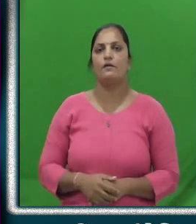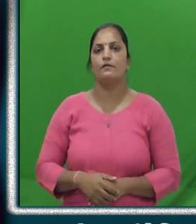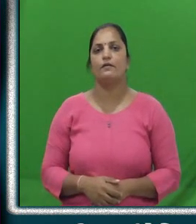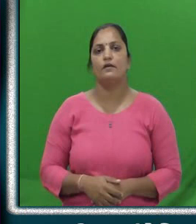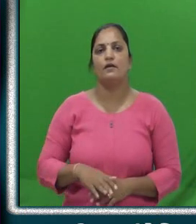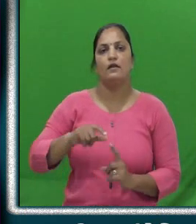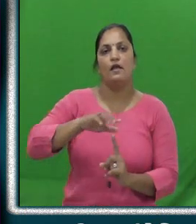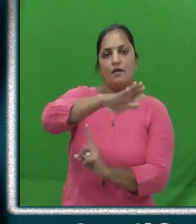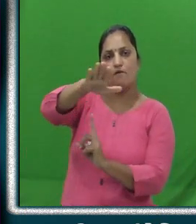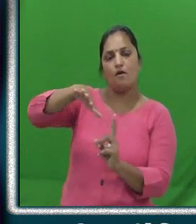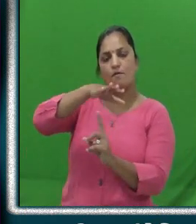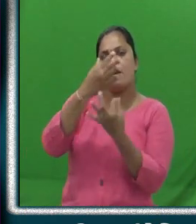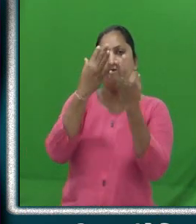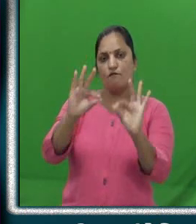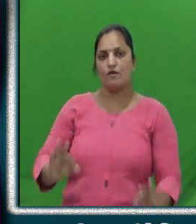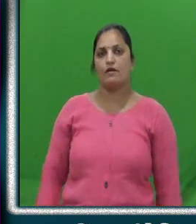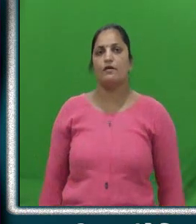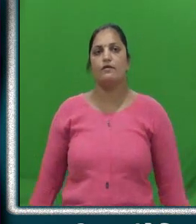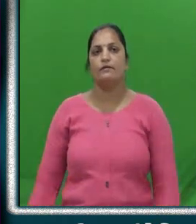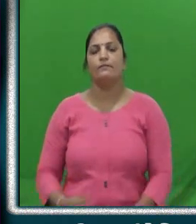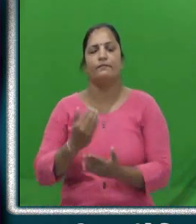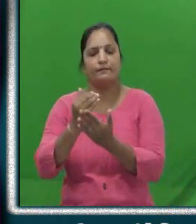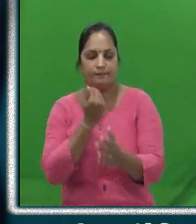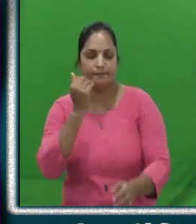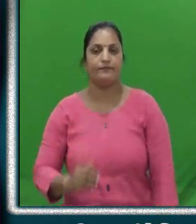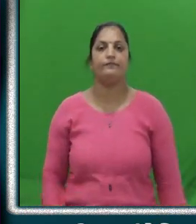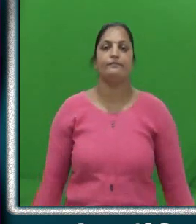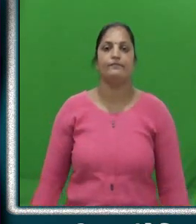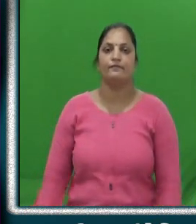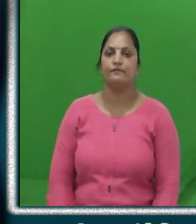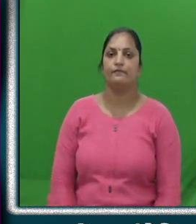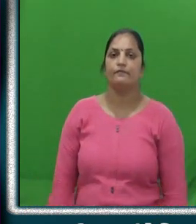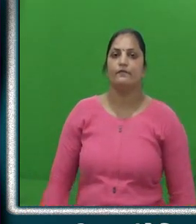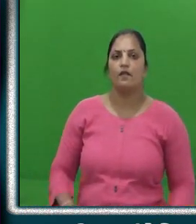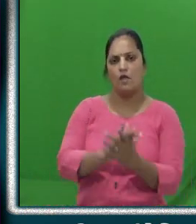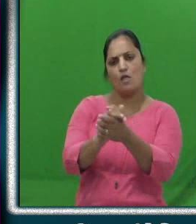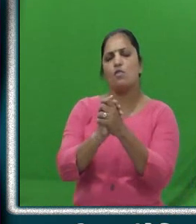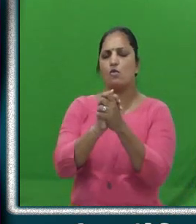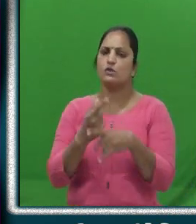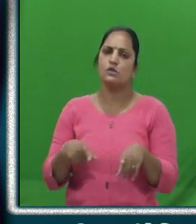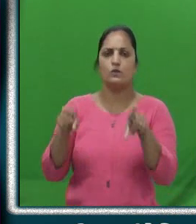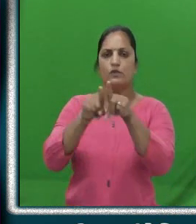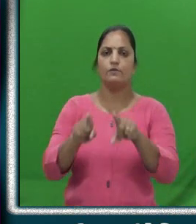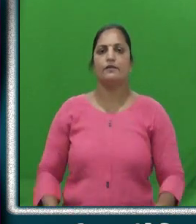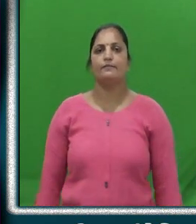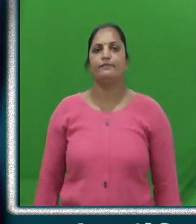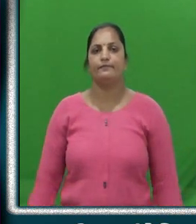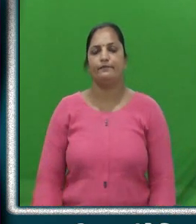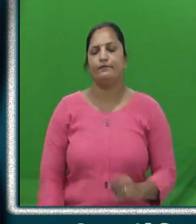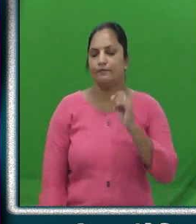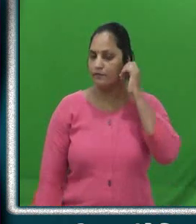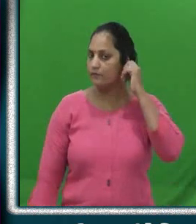એન્વાયરમેન્ટ ફ્રેન્ડલી. એન્વાયરમેન્ટ ફ્રેન્ડલી એટલે પર્યાવરણની મિત્રતા વાળી, બરાબર? ફ્રેન્ડલી એટલે મિત્રતા થાય ને.